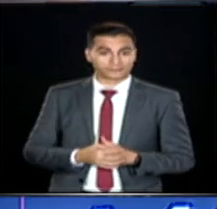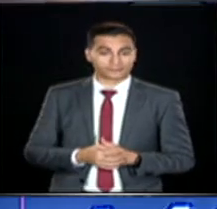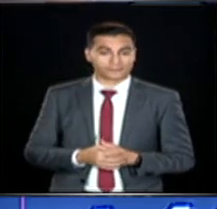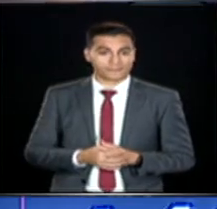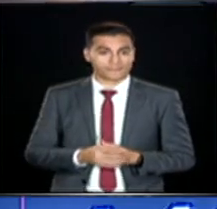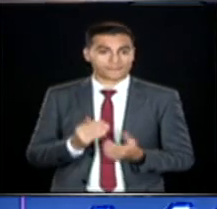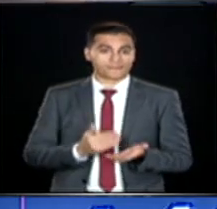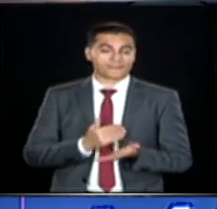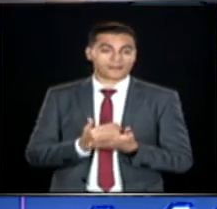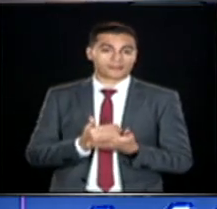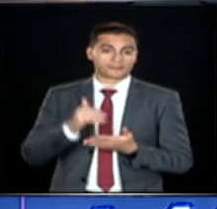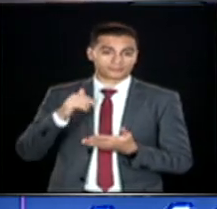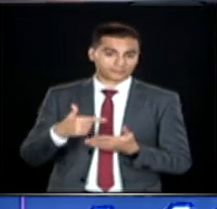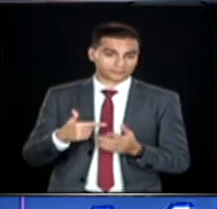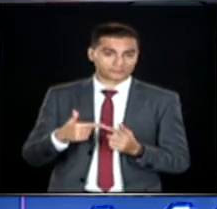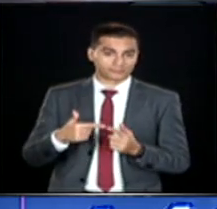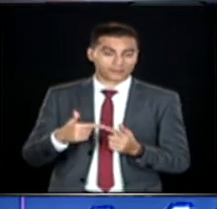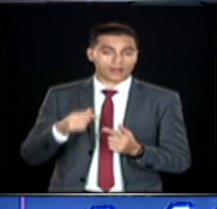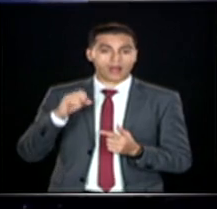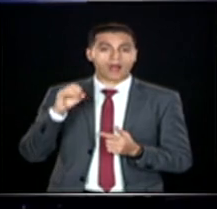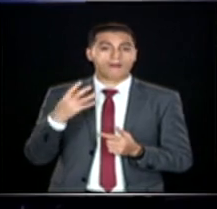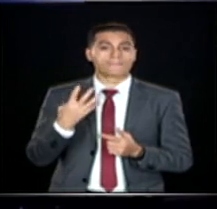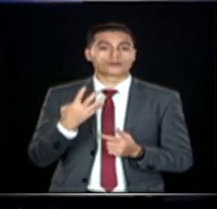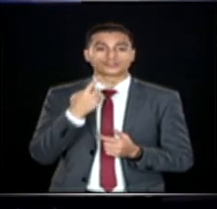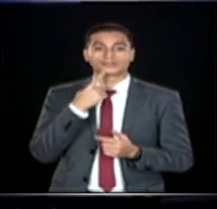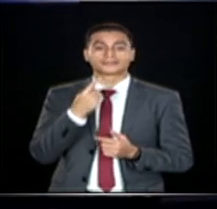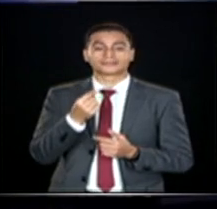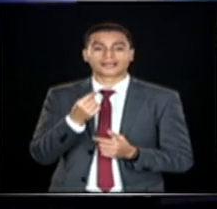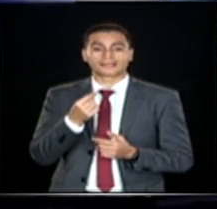بعد 14 ثانيه